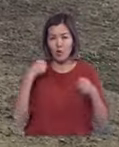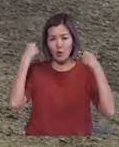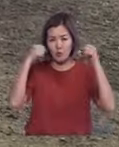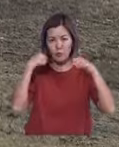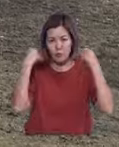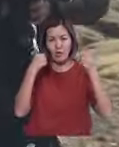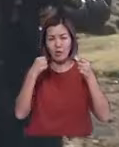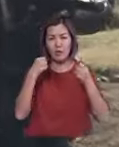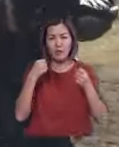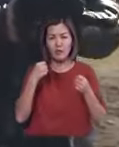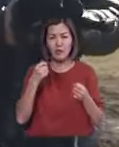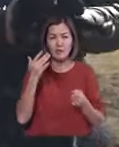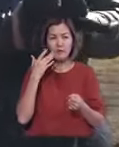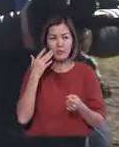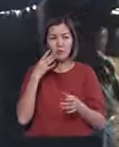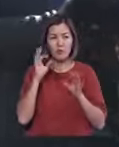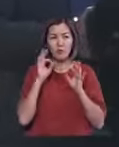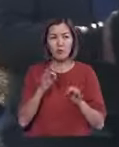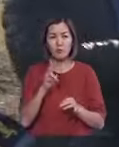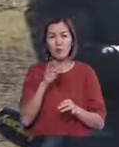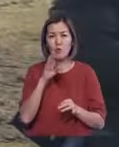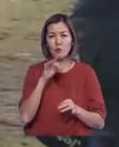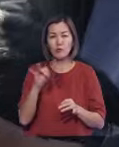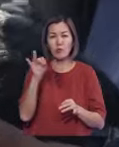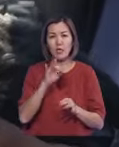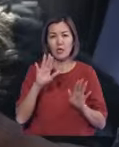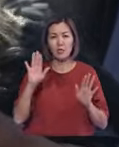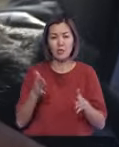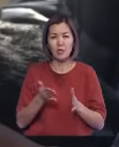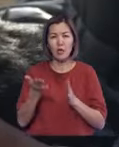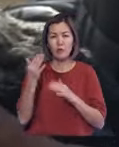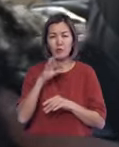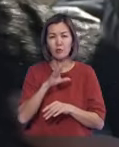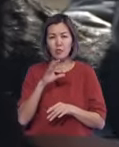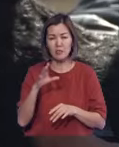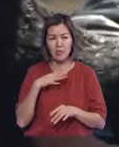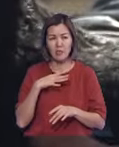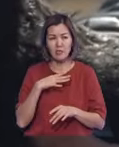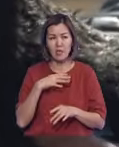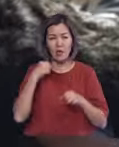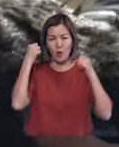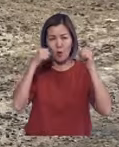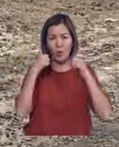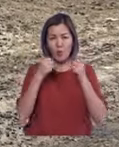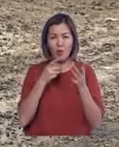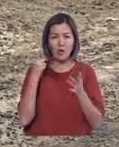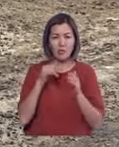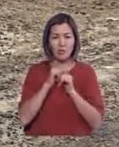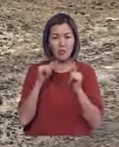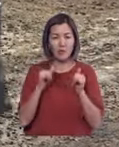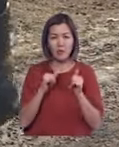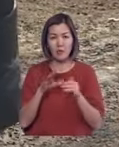тапқанын қашанда жақсылыққа жоритын. Көксу ауданында бұл тарихи сәт. Кеңес дәуірінде де қой шаруашылығы өркендеп тұрған шақта да мұндай жағдай